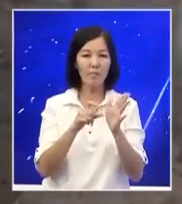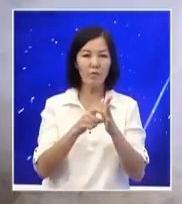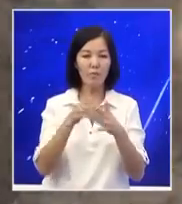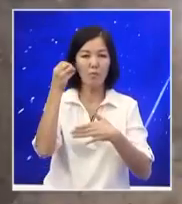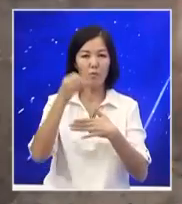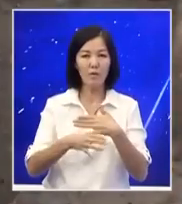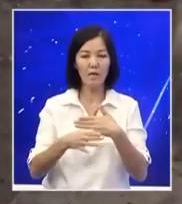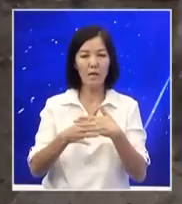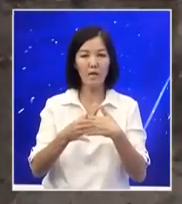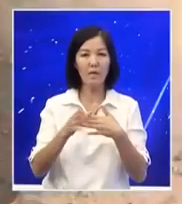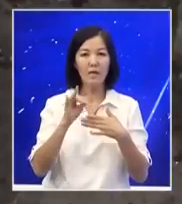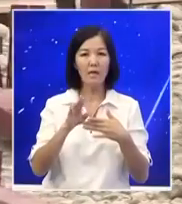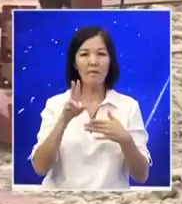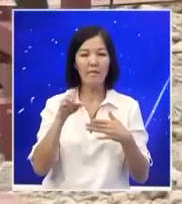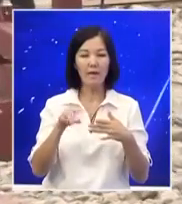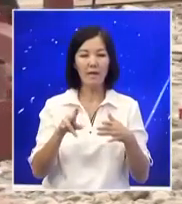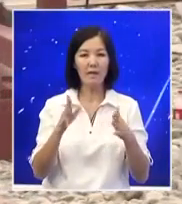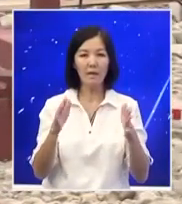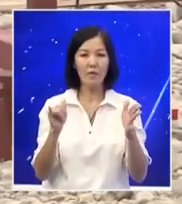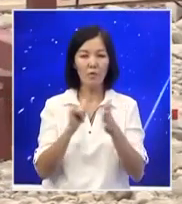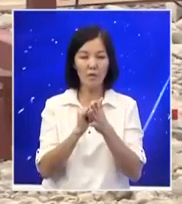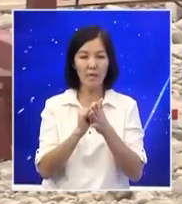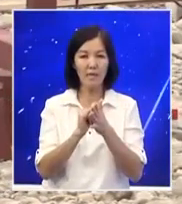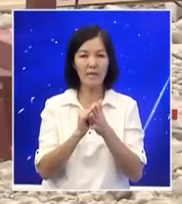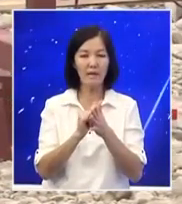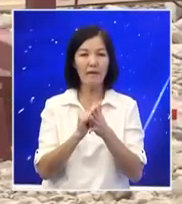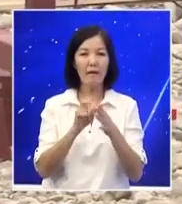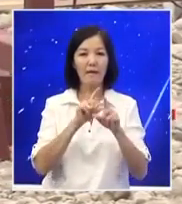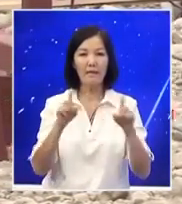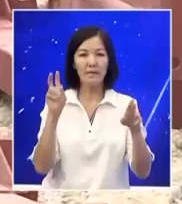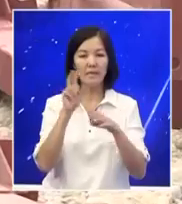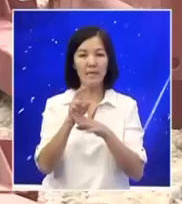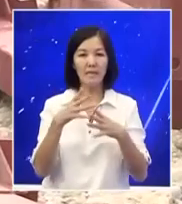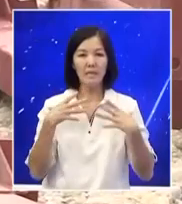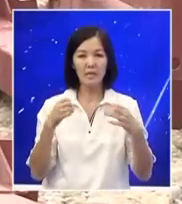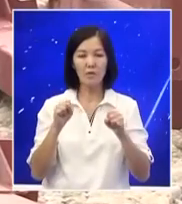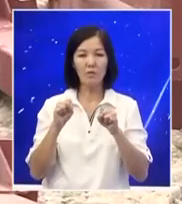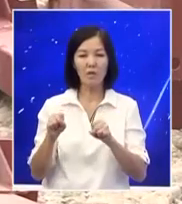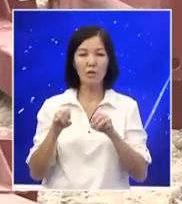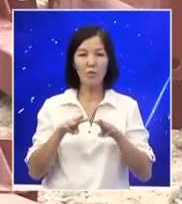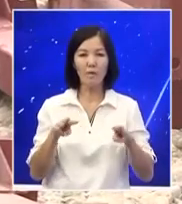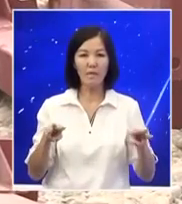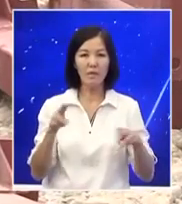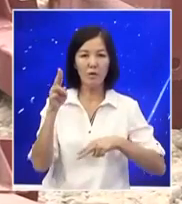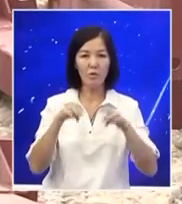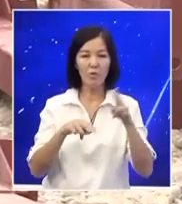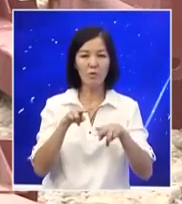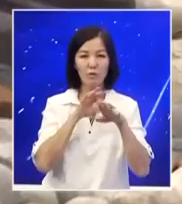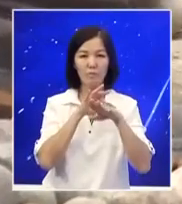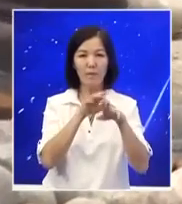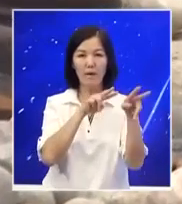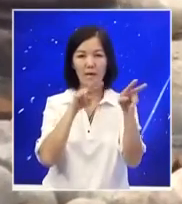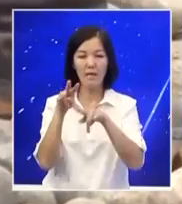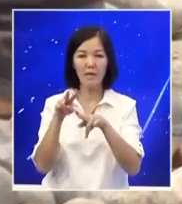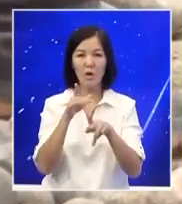орталықтандырылған оттегі нүктелері де қойылмақ. Алдымен осы нысанға келген денсаулық сақтау министрі құрылысын бақылады. Жоспарға сай